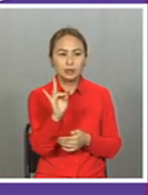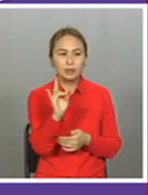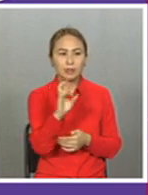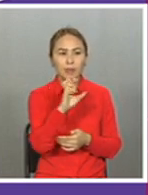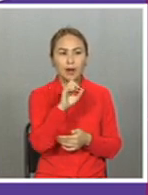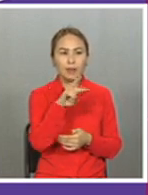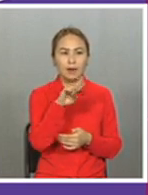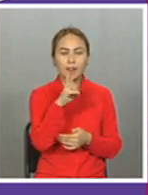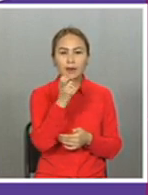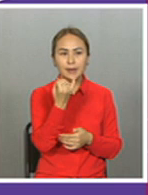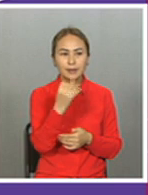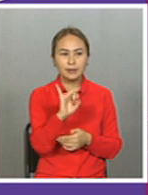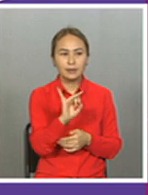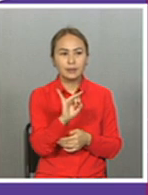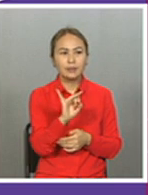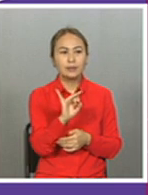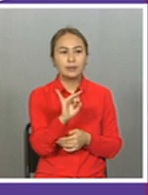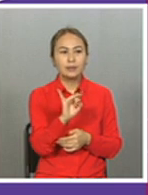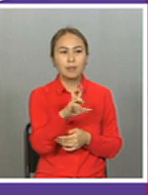балақай,